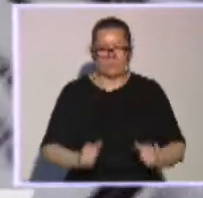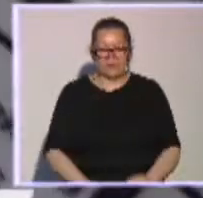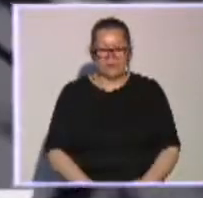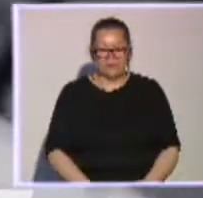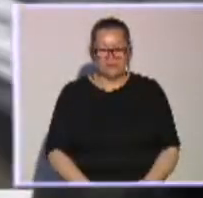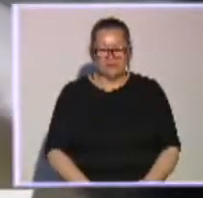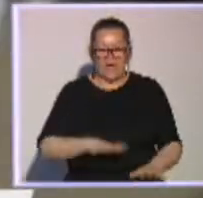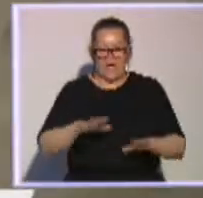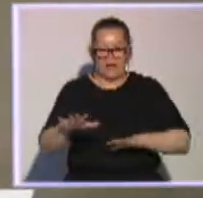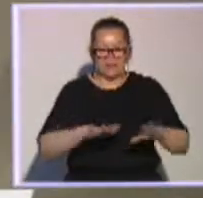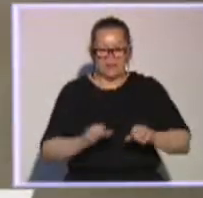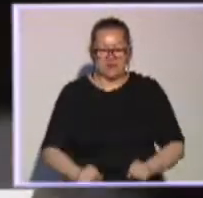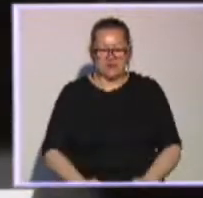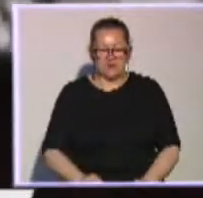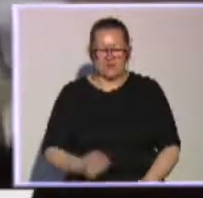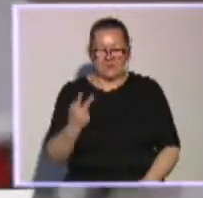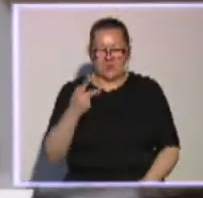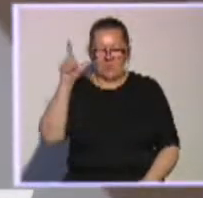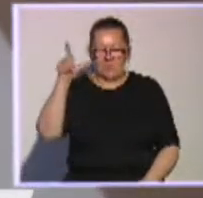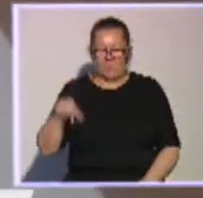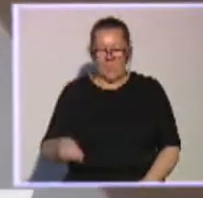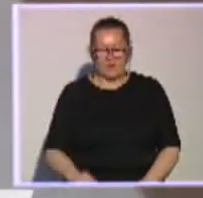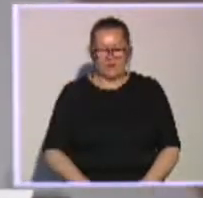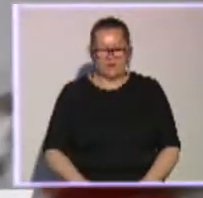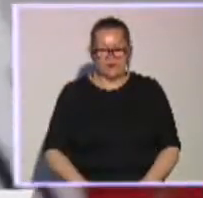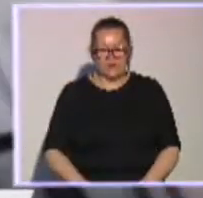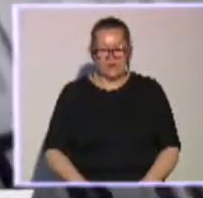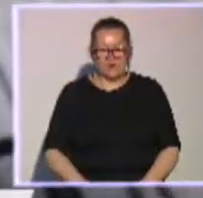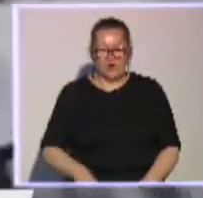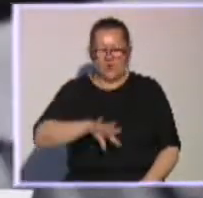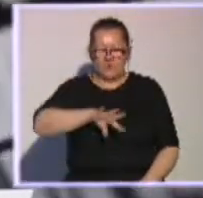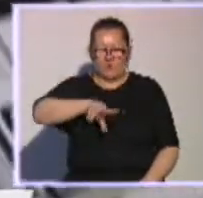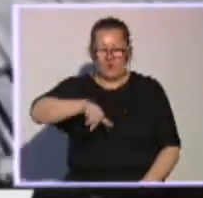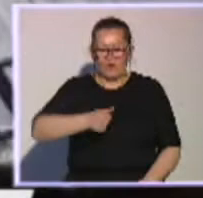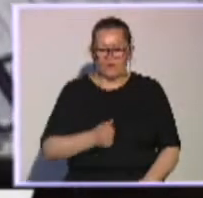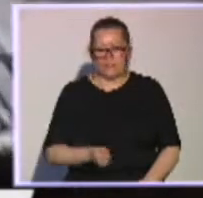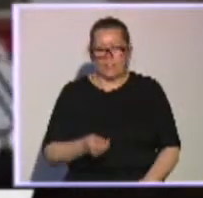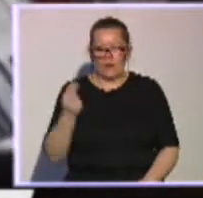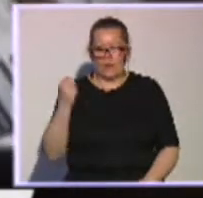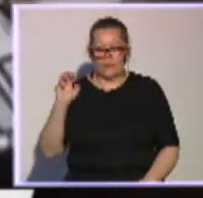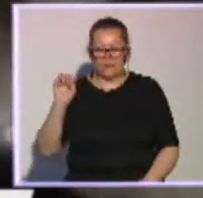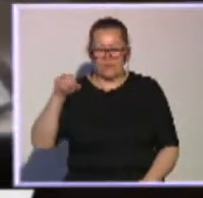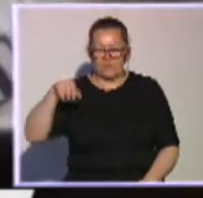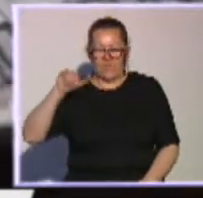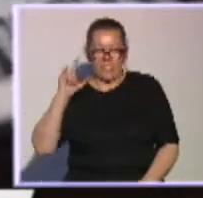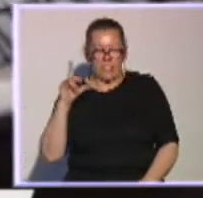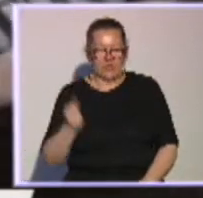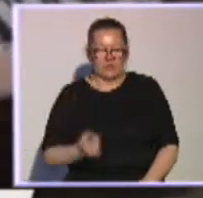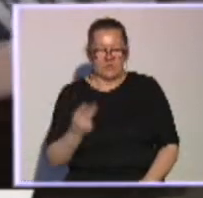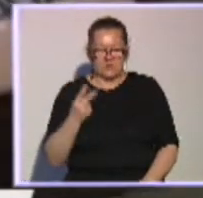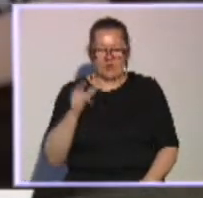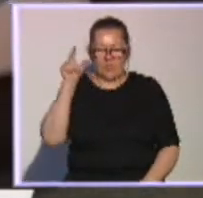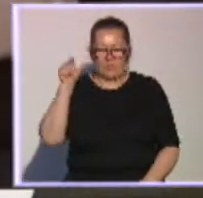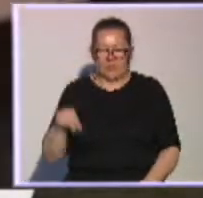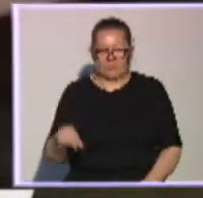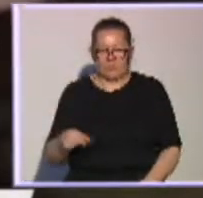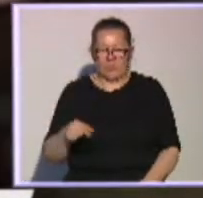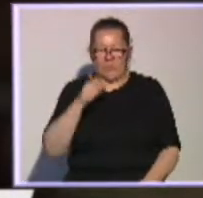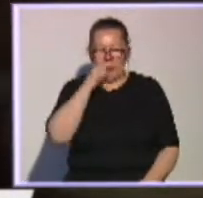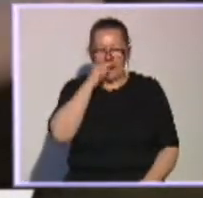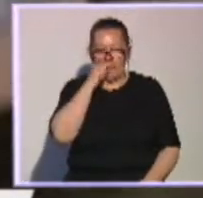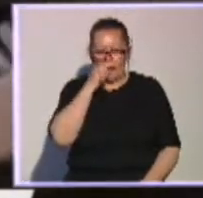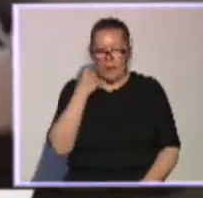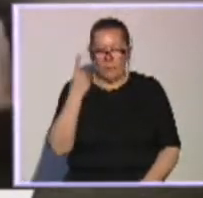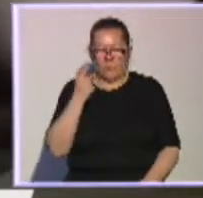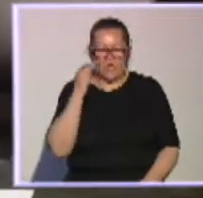Prin activitatea infracțională, cele 3 persoane au cauzat un prejudiciu estimat la peste 80.000 de lei. Față de cei 3, 2 bărbați și o femeie cu vârste